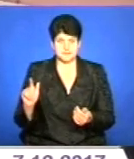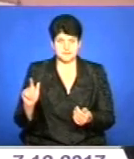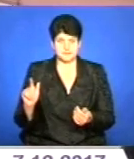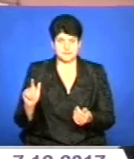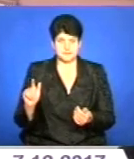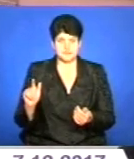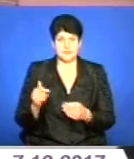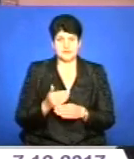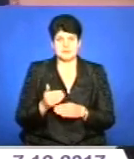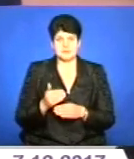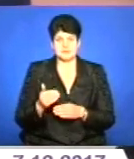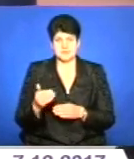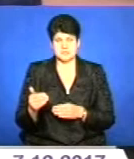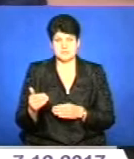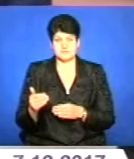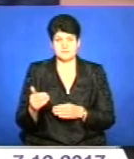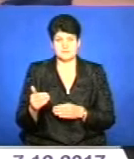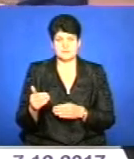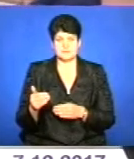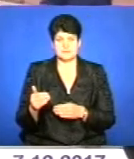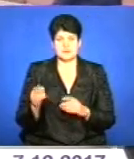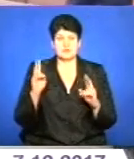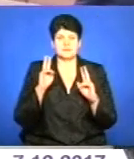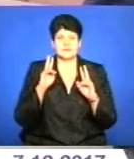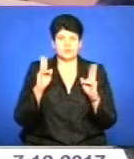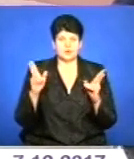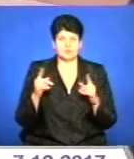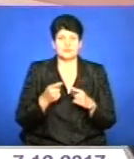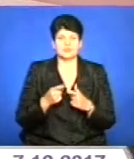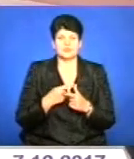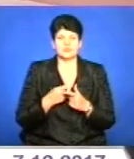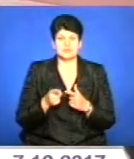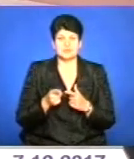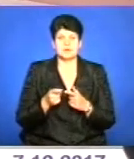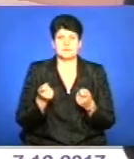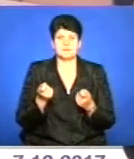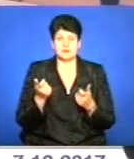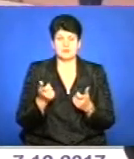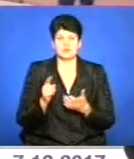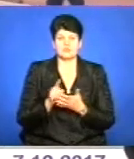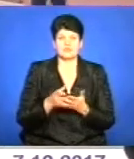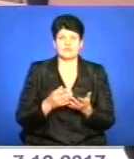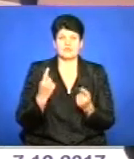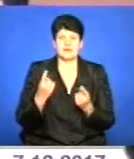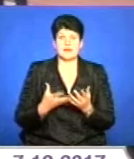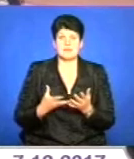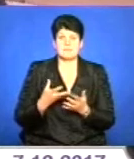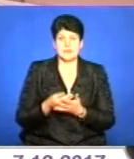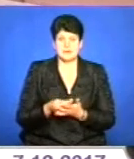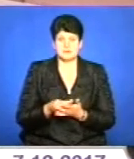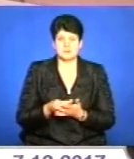йде з запізненням, і невідомо це, і дуже мало, це обов'язково велика плата. І